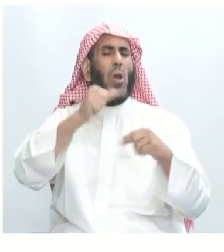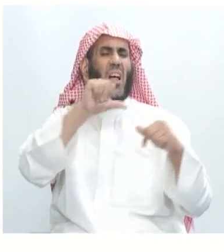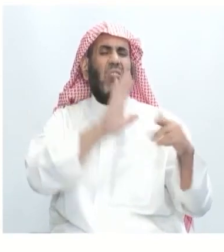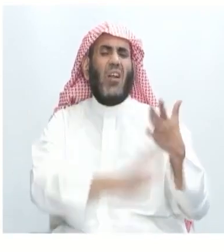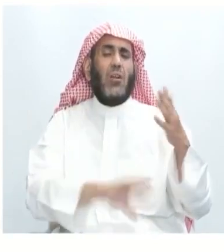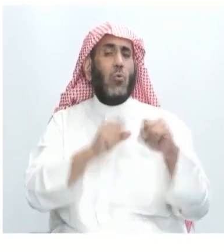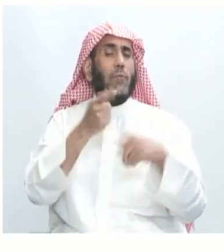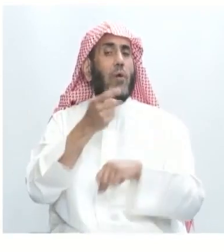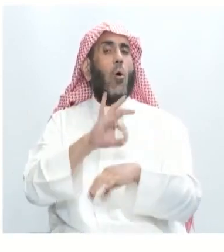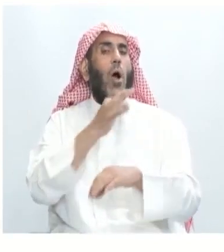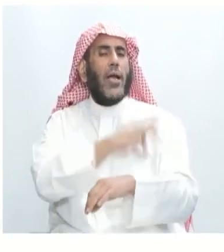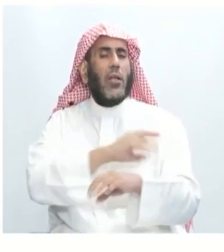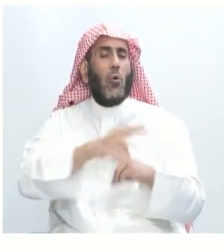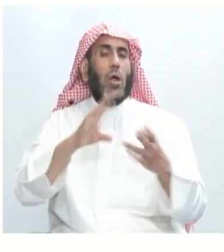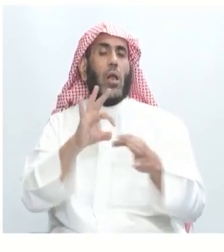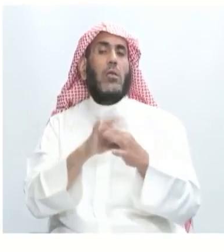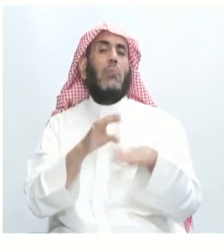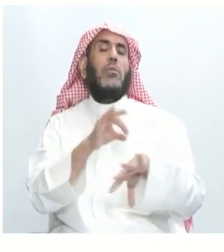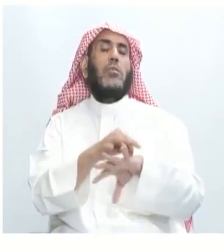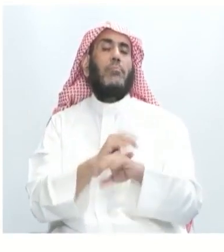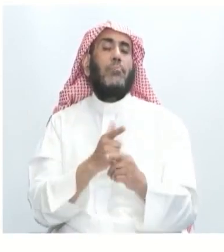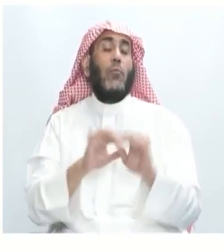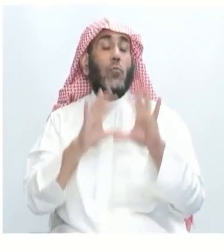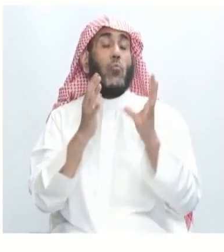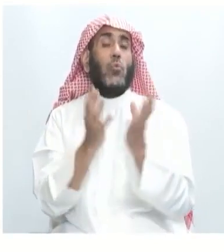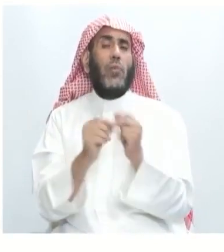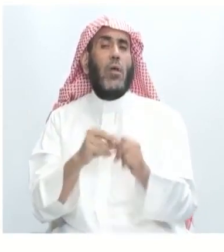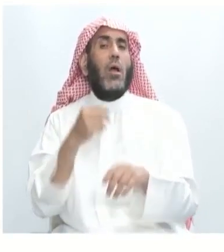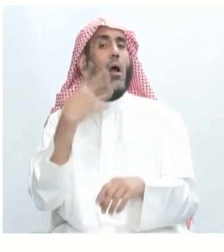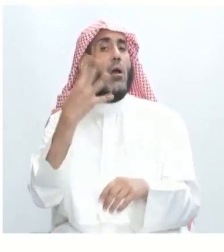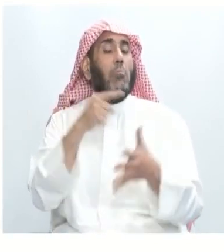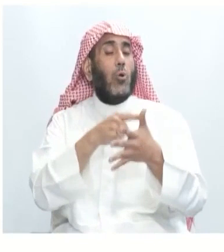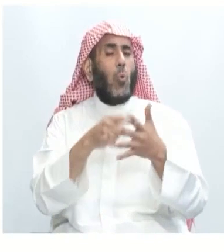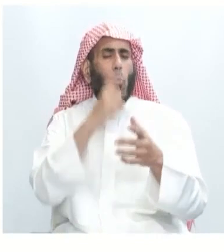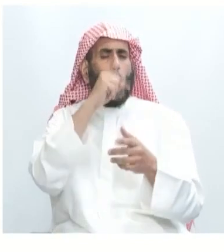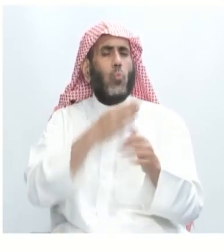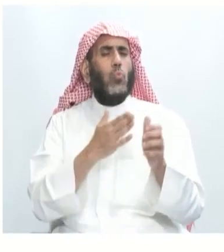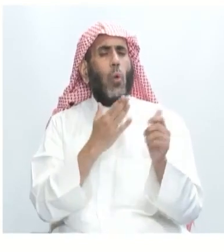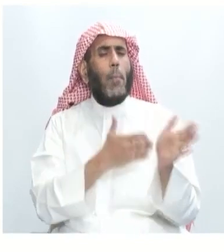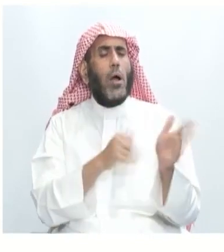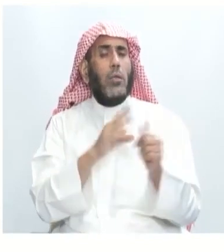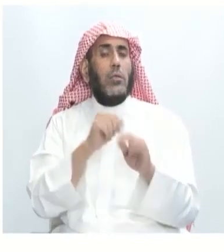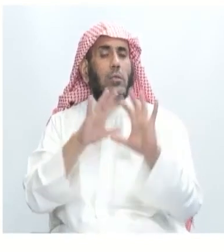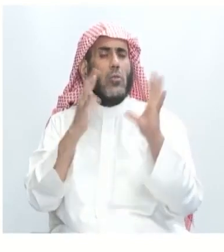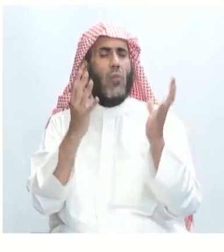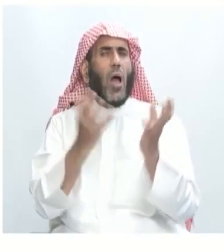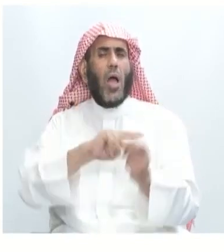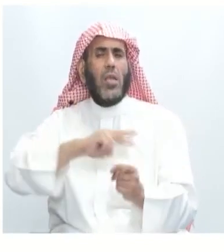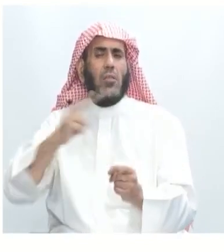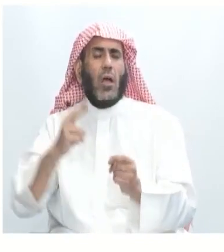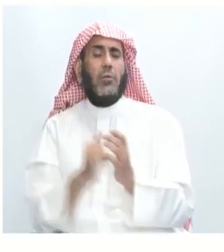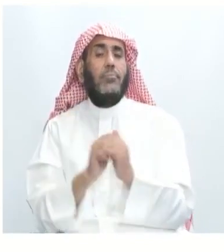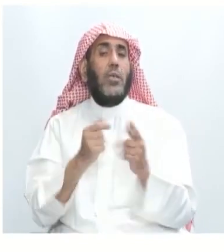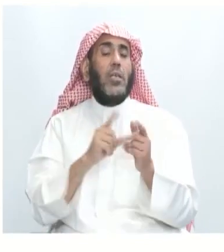اذكر فوائدها او اي علاقه لها بالانسان اذا في وصف الظاهره هنا اربع خطوات تتبعها عاده اذا اردت ان تصف اي ظاهره وهنا يقول تحدث